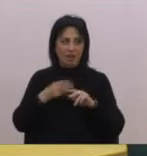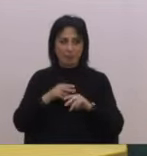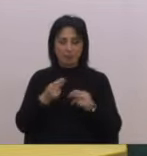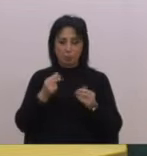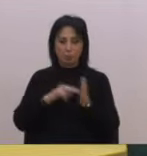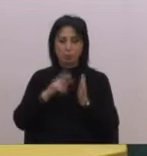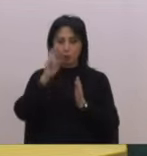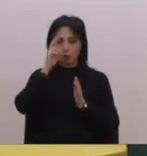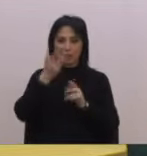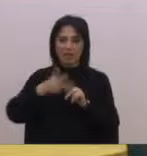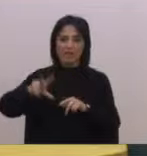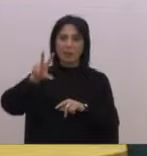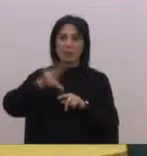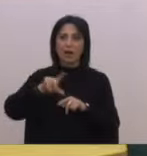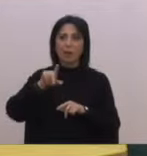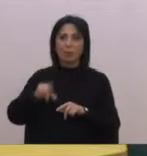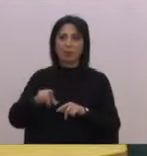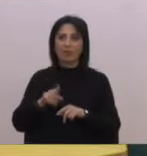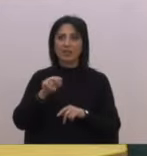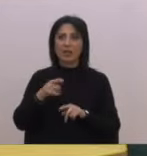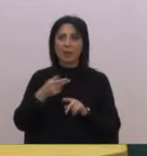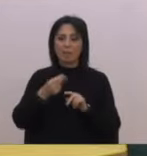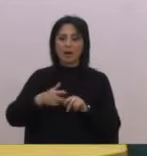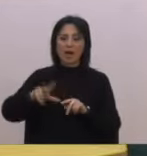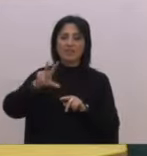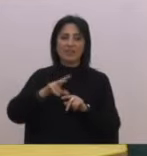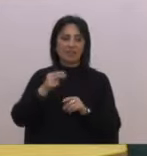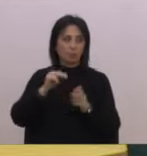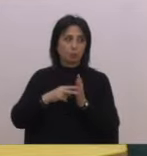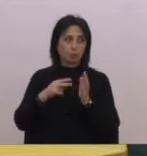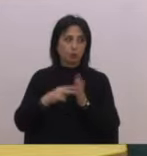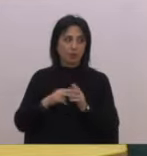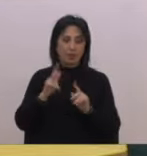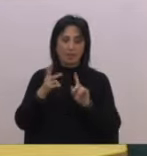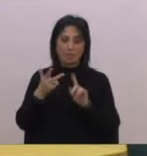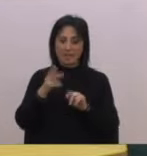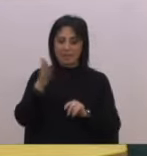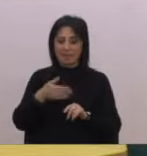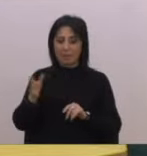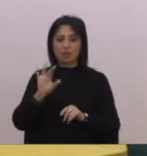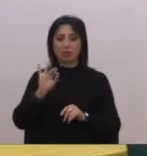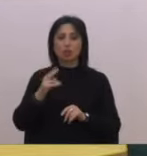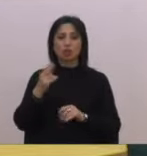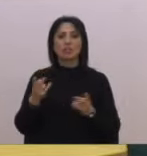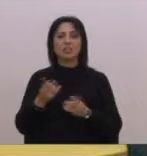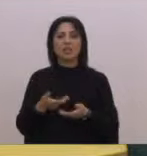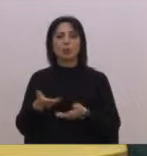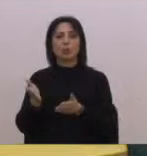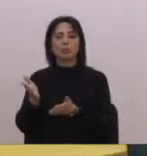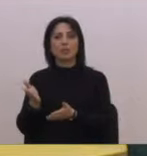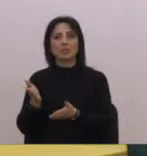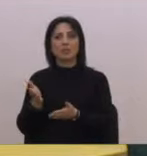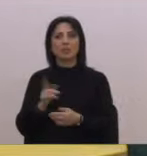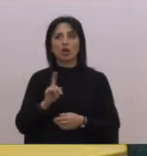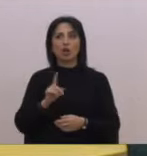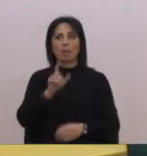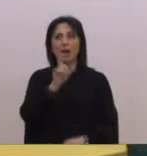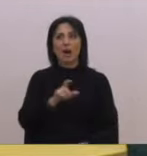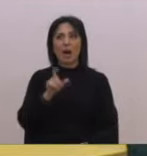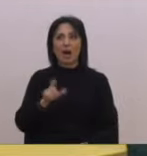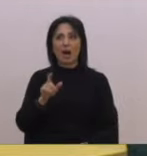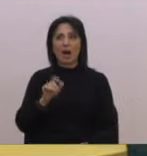ბიუჯეტი გასამაგებულია და ამ გასამაგებული ბიუჯეტის 1/3 მიდის სოციალურ საჭიროებებზე, რომ